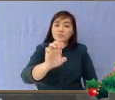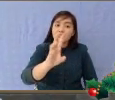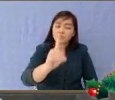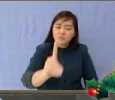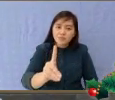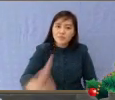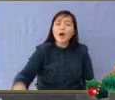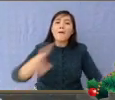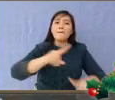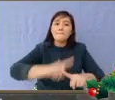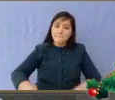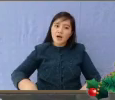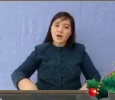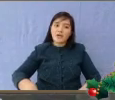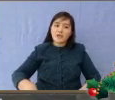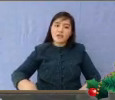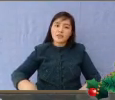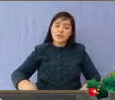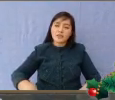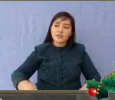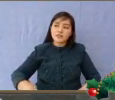Israelites ay makalaya sa slavery.